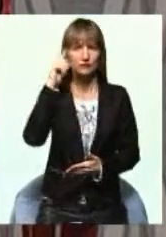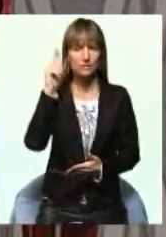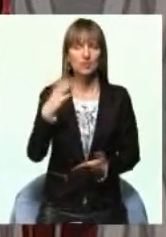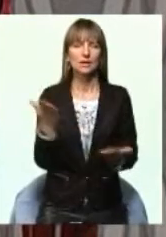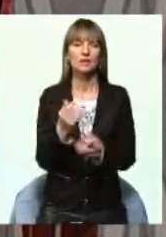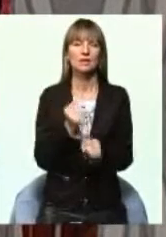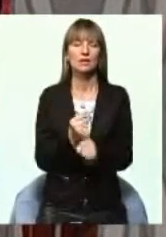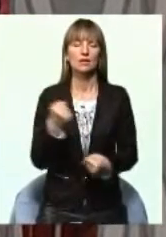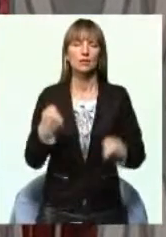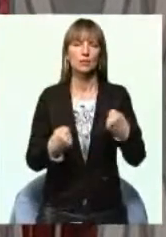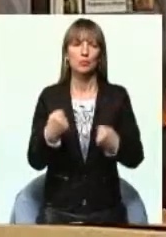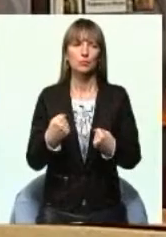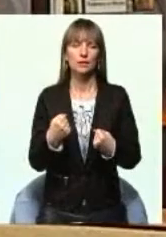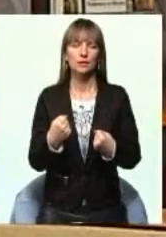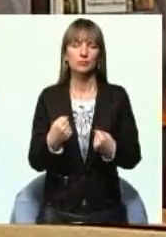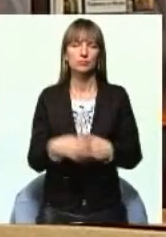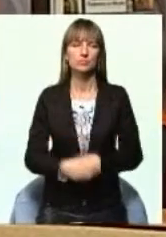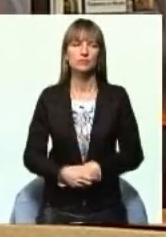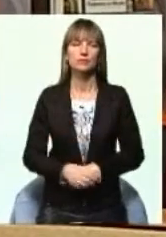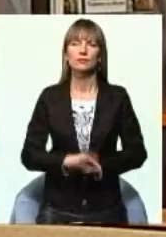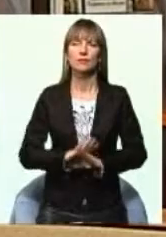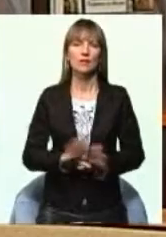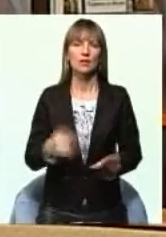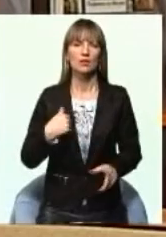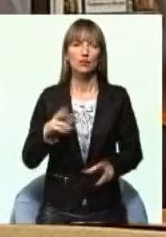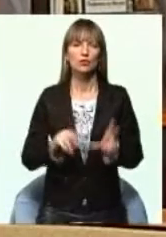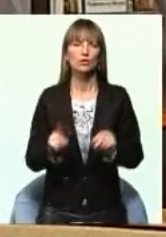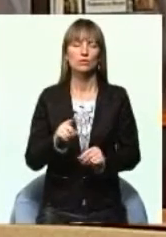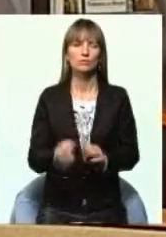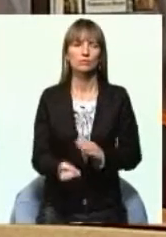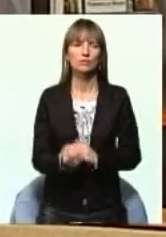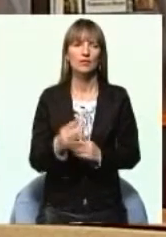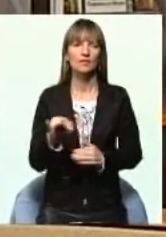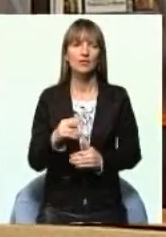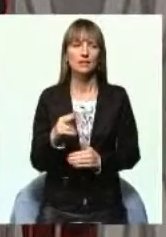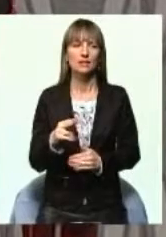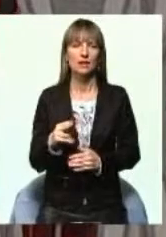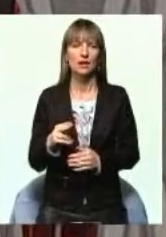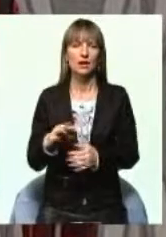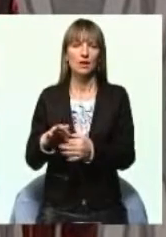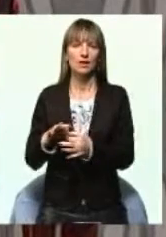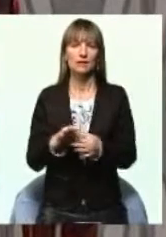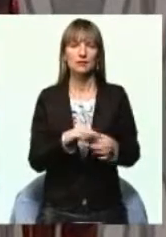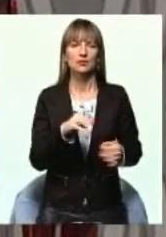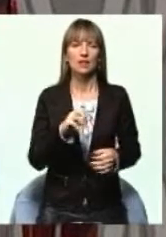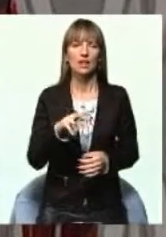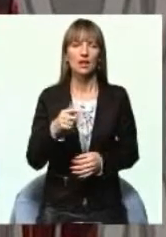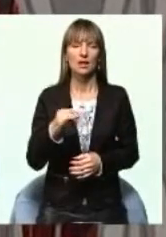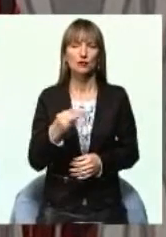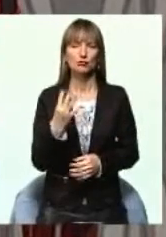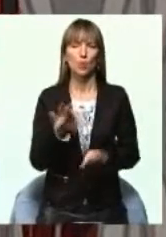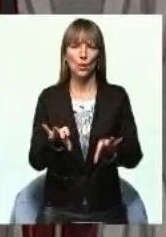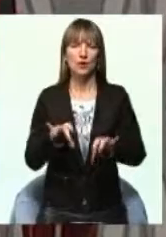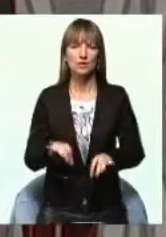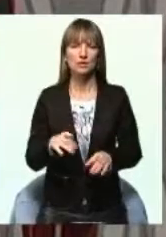як створили автомобілі? Ні, але я вважаю, що вони пішли від телеги. Напевно, теж було 4 колеса, за допомогою